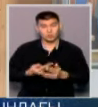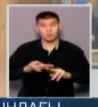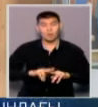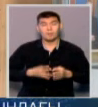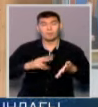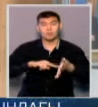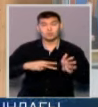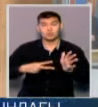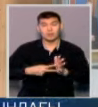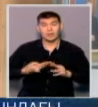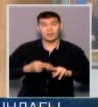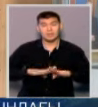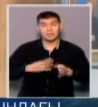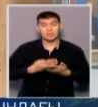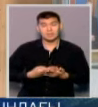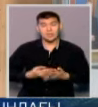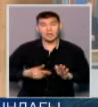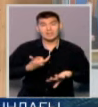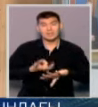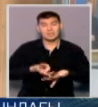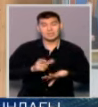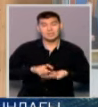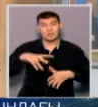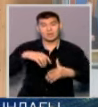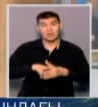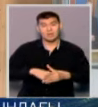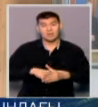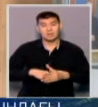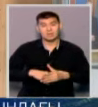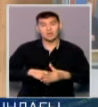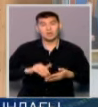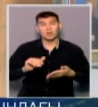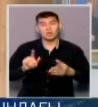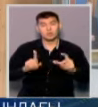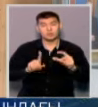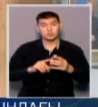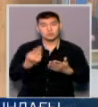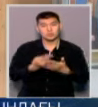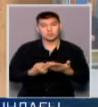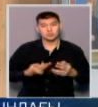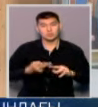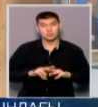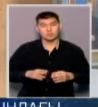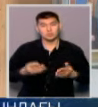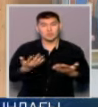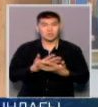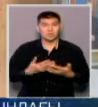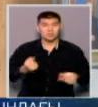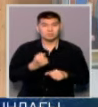Бұл жобада жаңаға ең кірген әзірде пано қалыптасады, сөз жердегі Ақбұлақ шайқасының